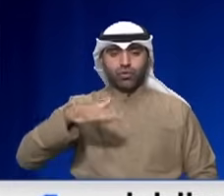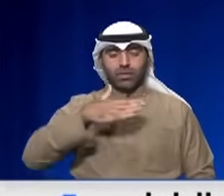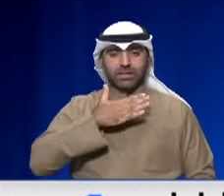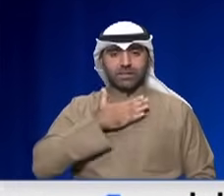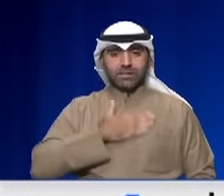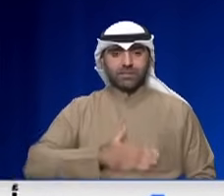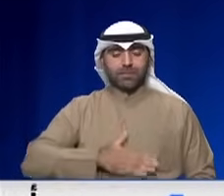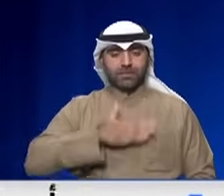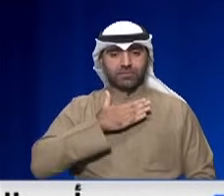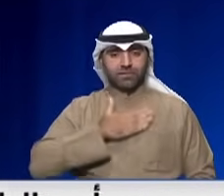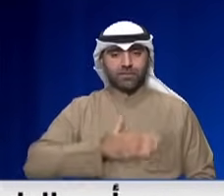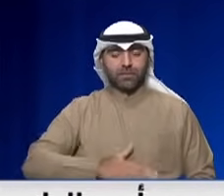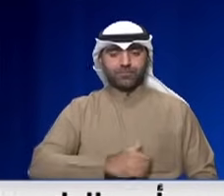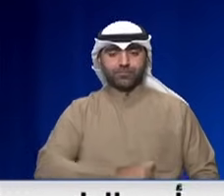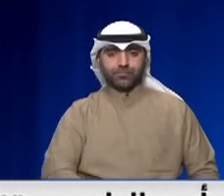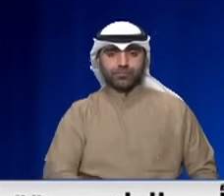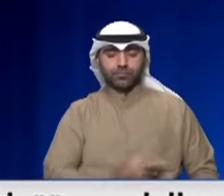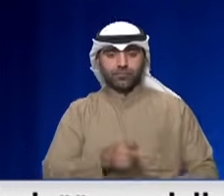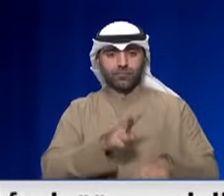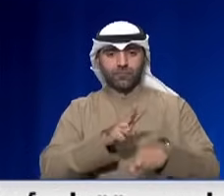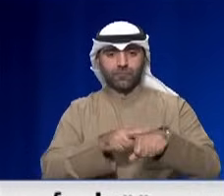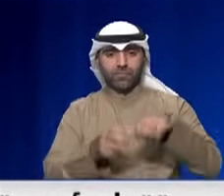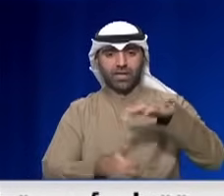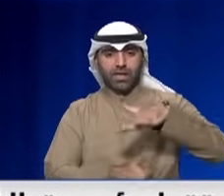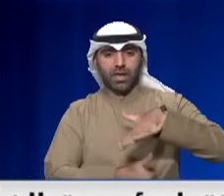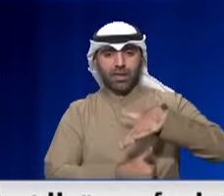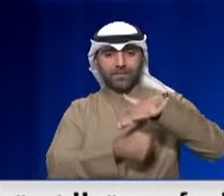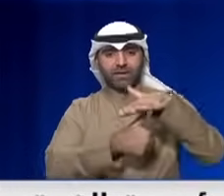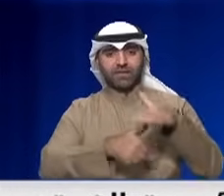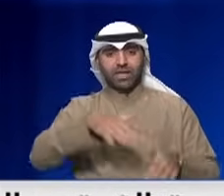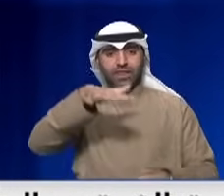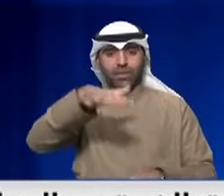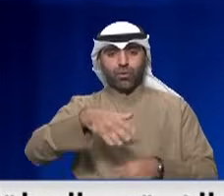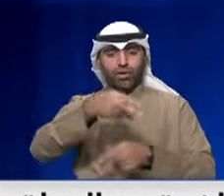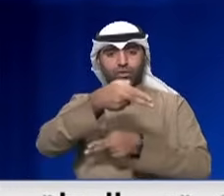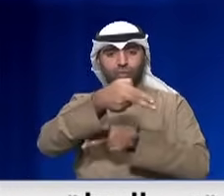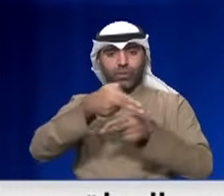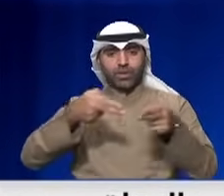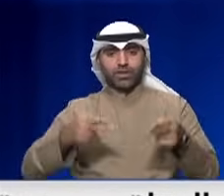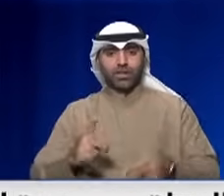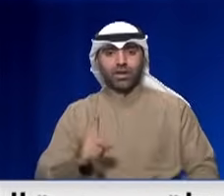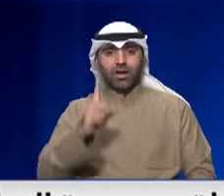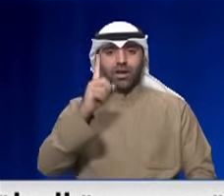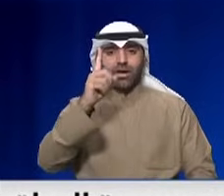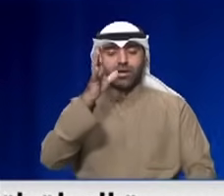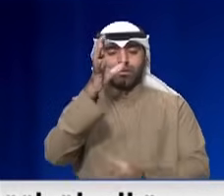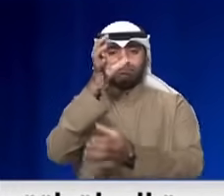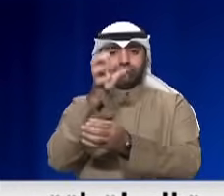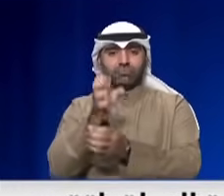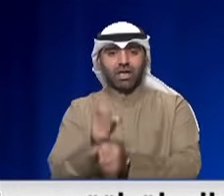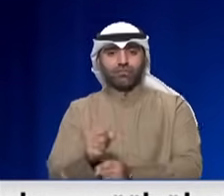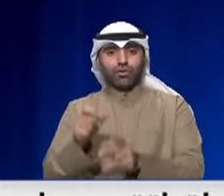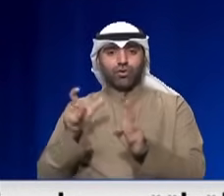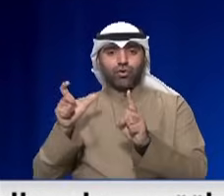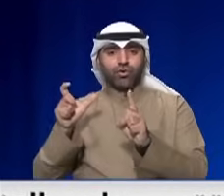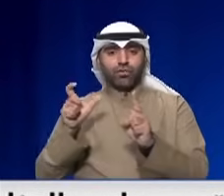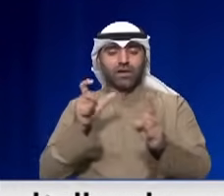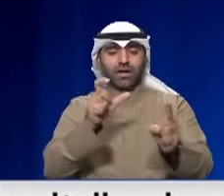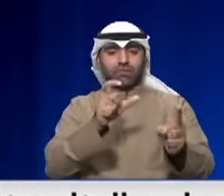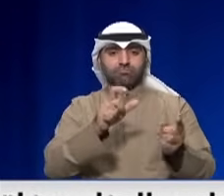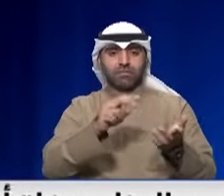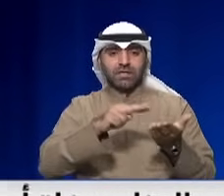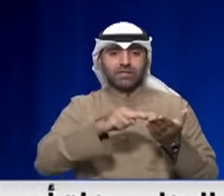العزاء هذا وقد بعث حضره صاحب السمو امير البلاد الشيخ مشعل الاحمد الجابر الصباح حفظه الله